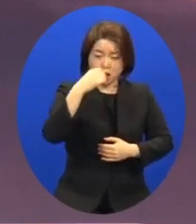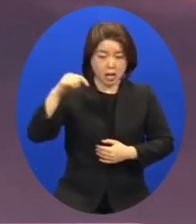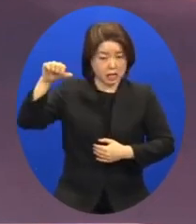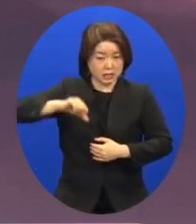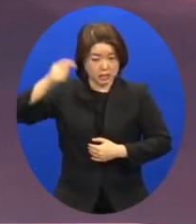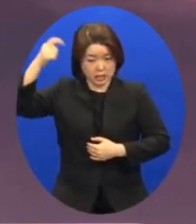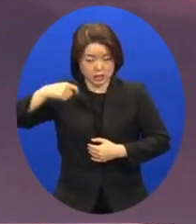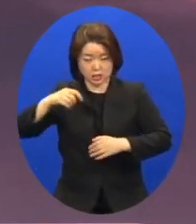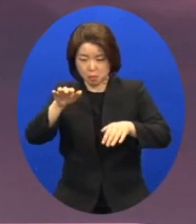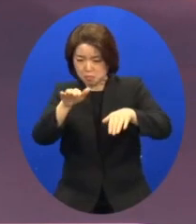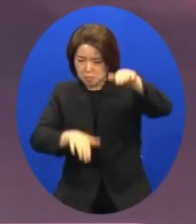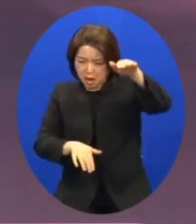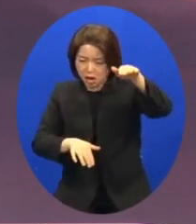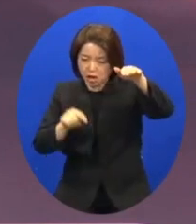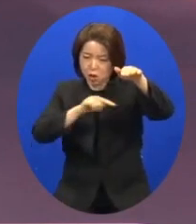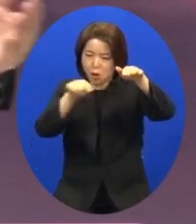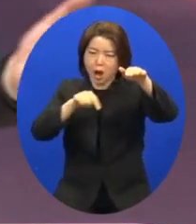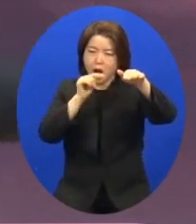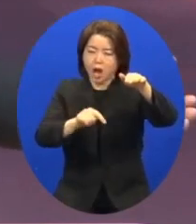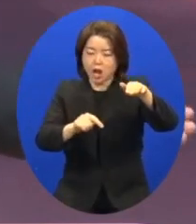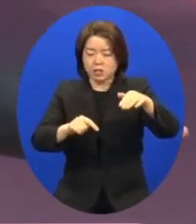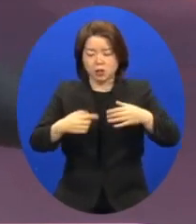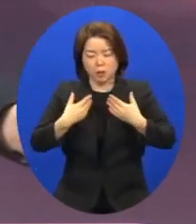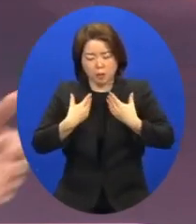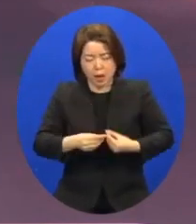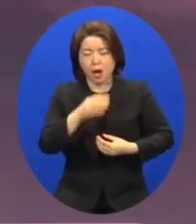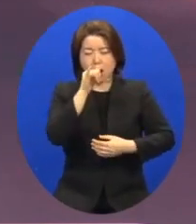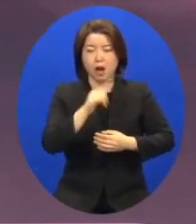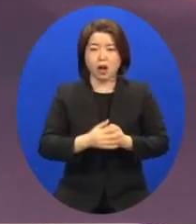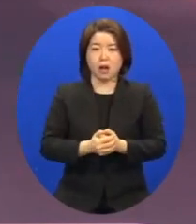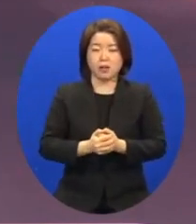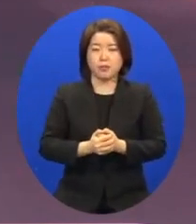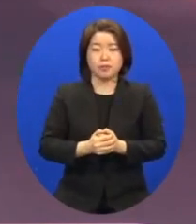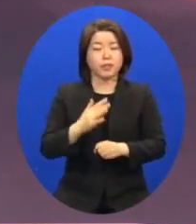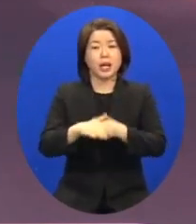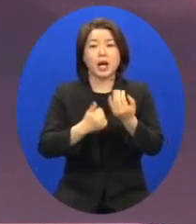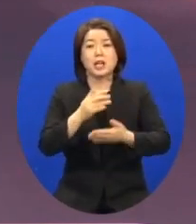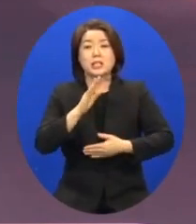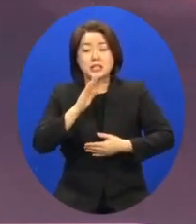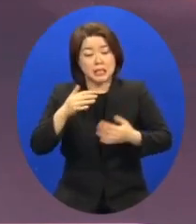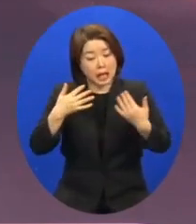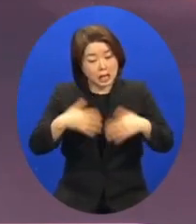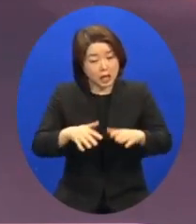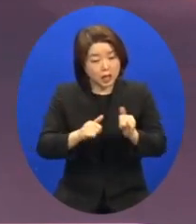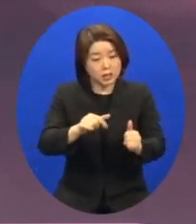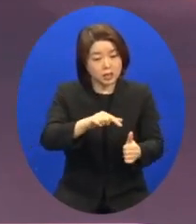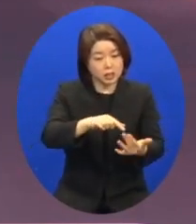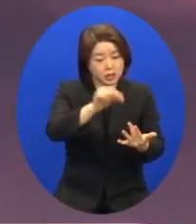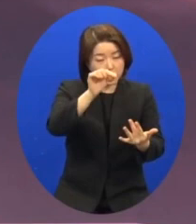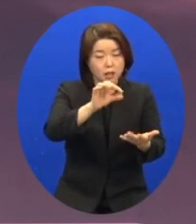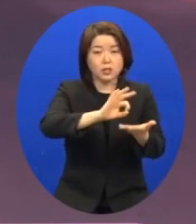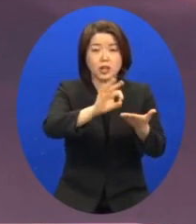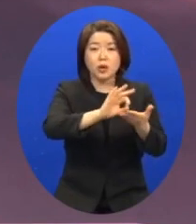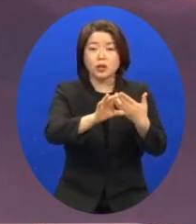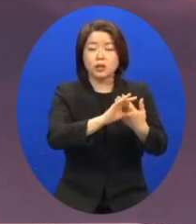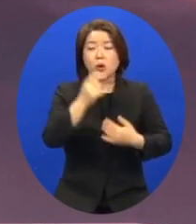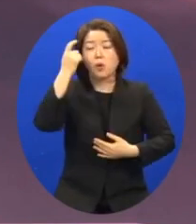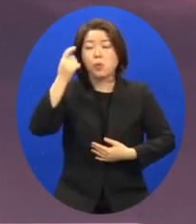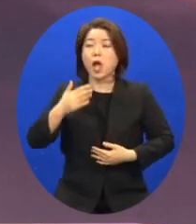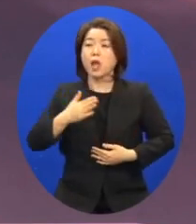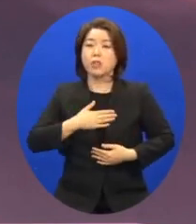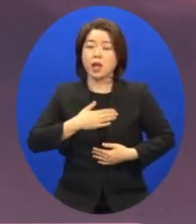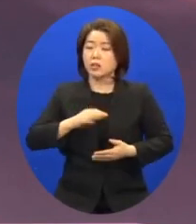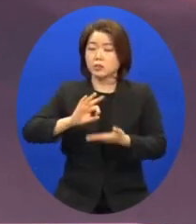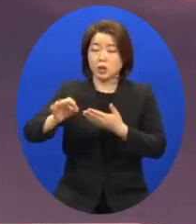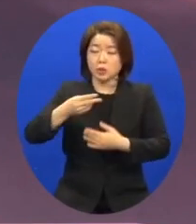거죠 아요 하나님이 진짜 약한 사람을 택하여 쓰신다면 왜 나는 안 드십니까 이런